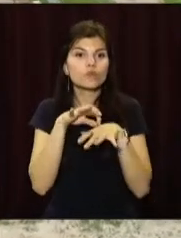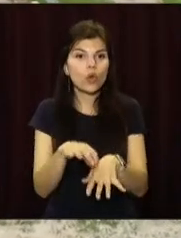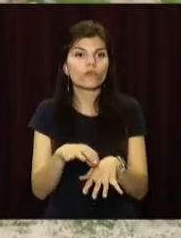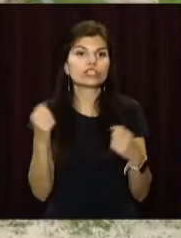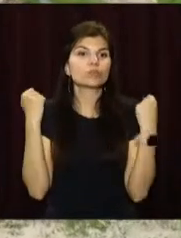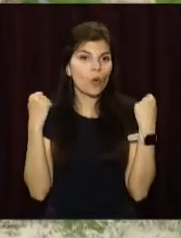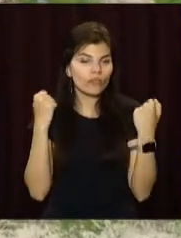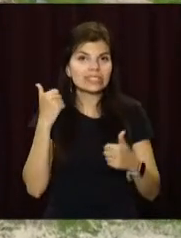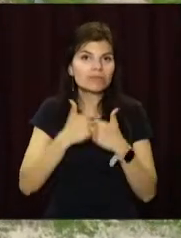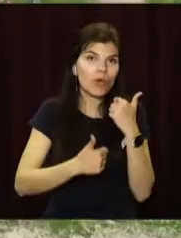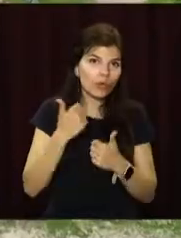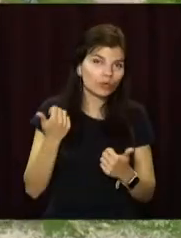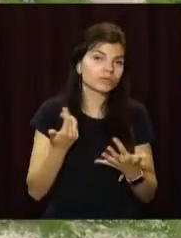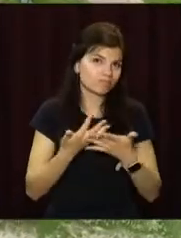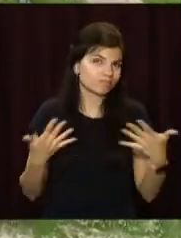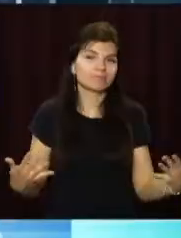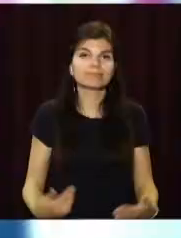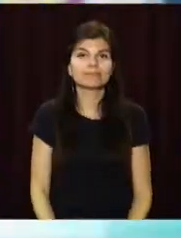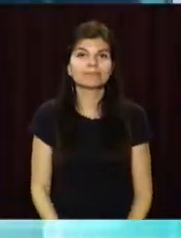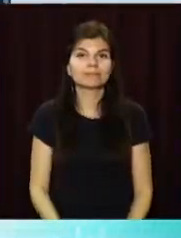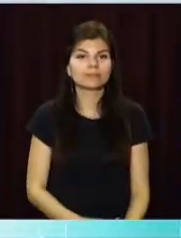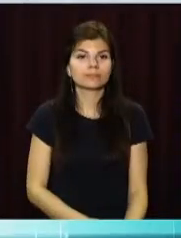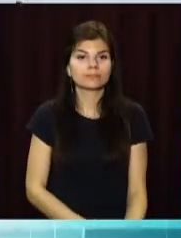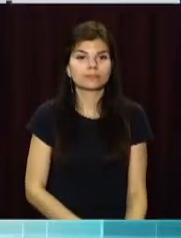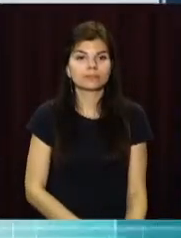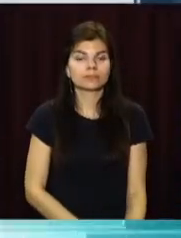проводились спортивні змагання.